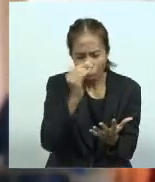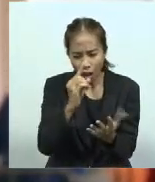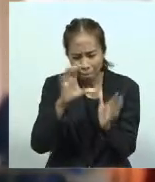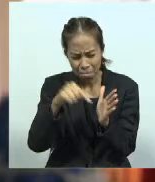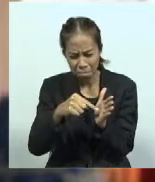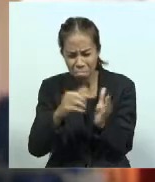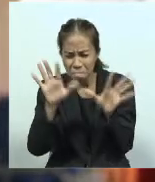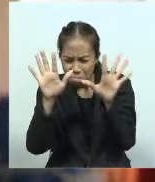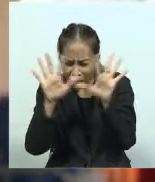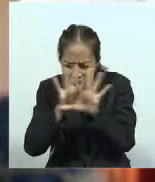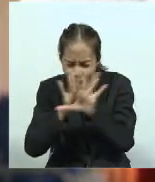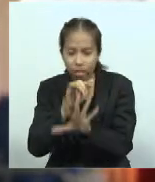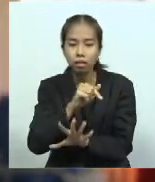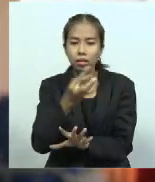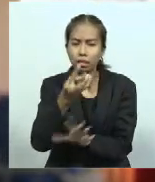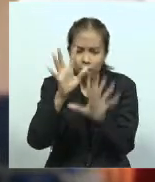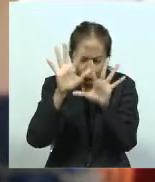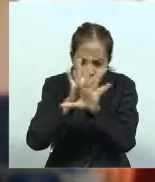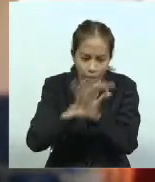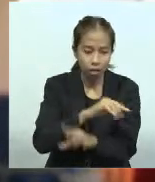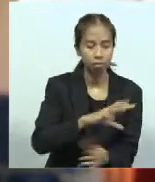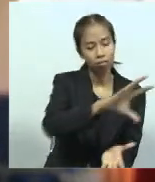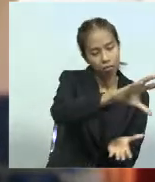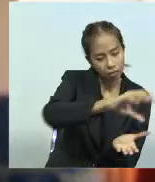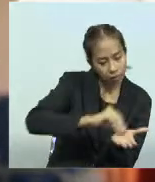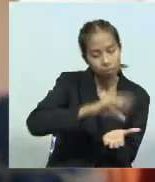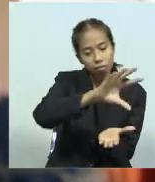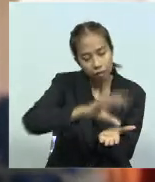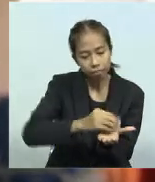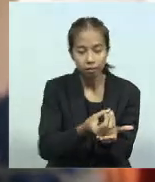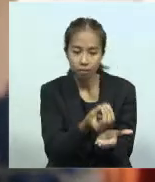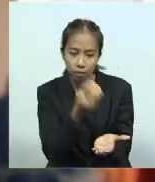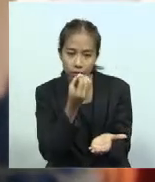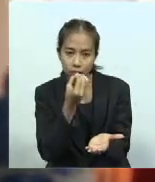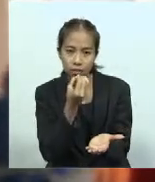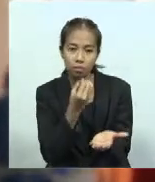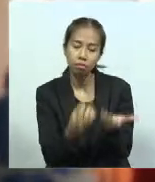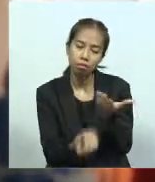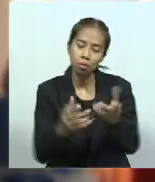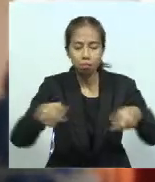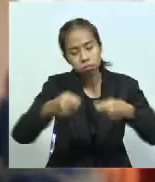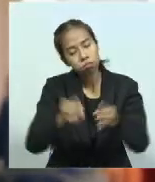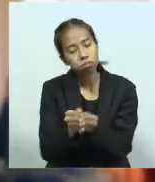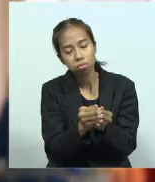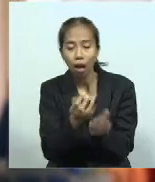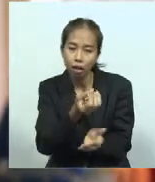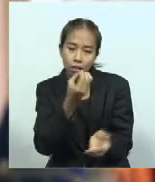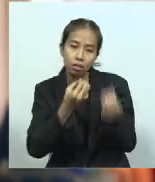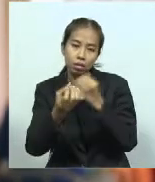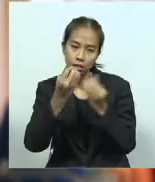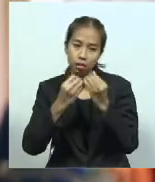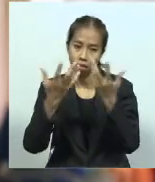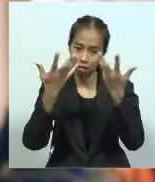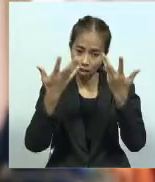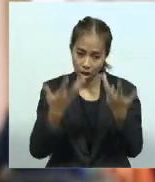ากทีนี้ปรากฏว่าเขาก็ไม่ทราบนะครับเขาเก็บมาและก็มาต้มมาทำอาหารกินกันปราก